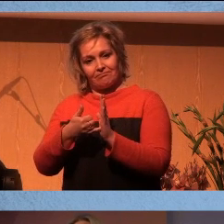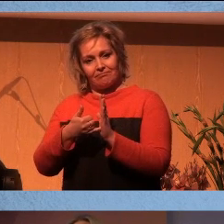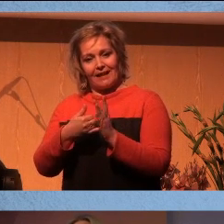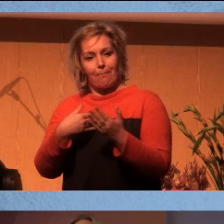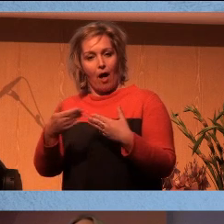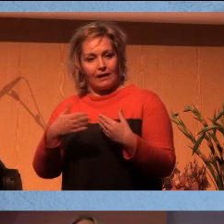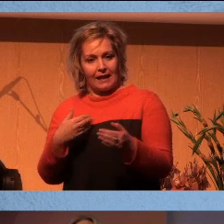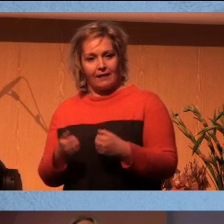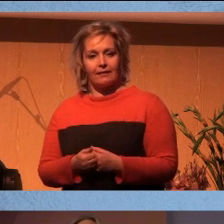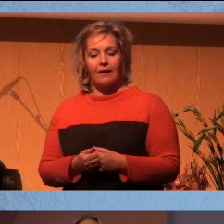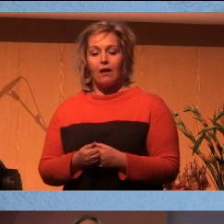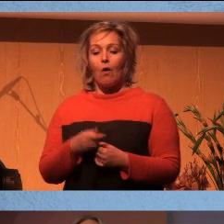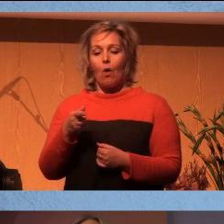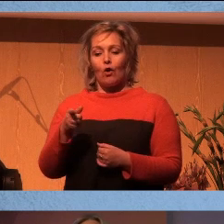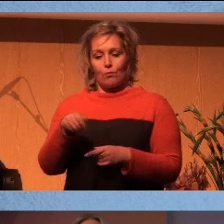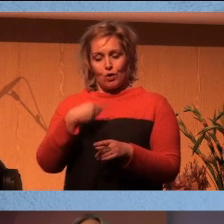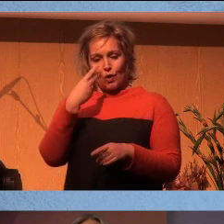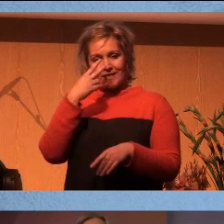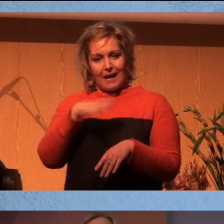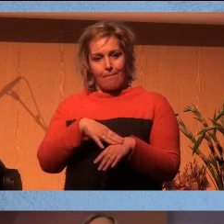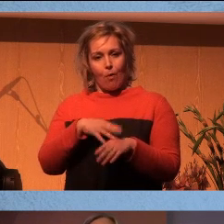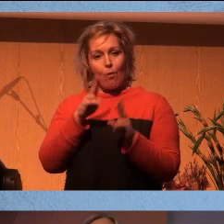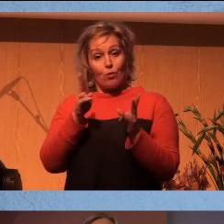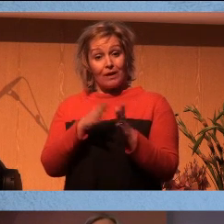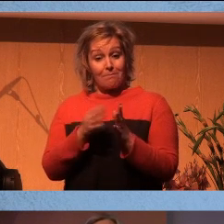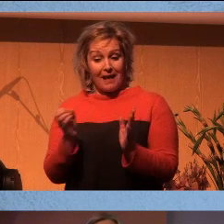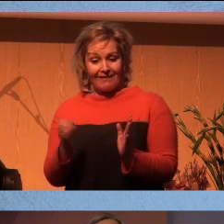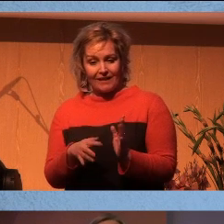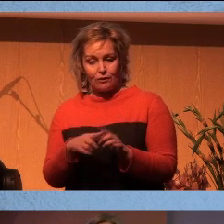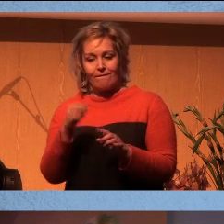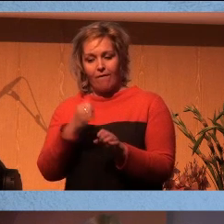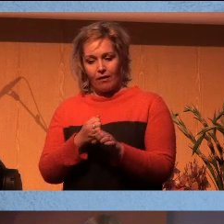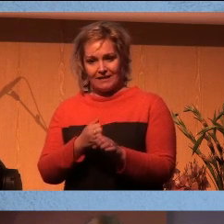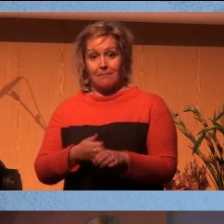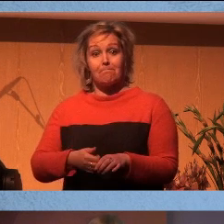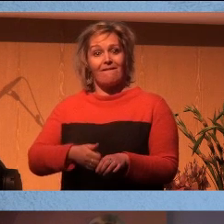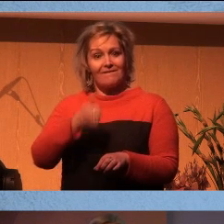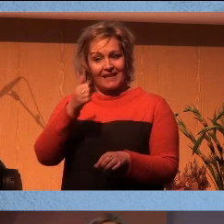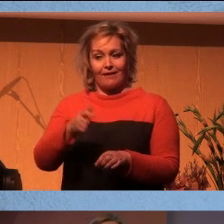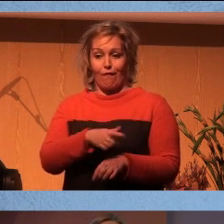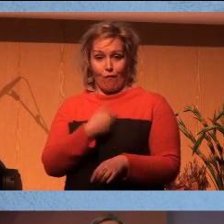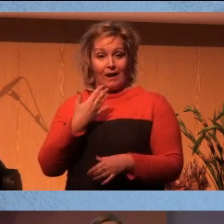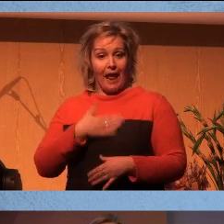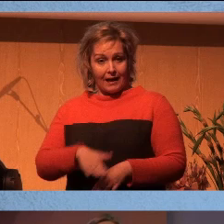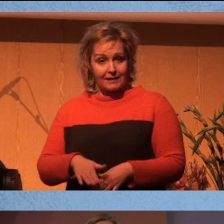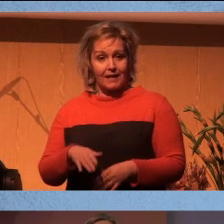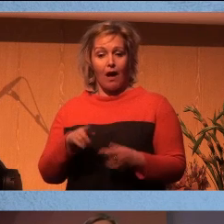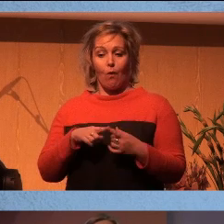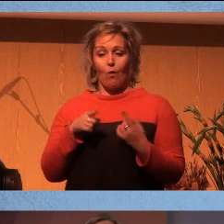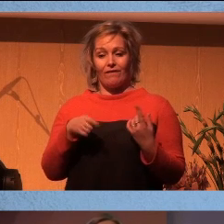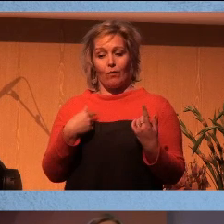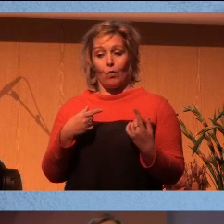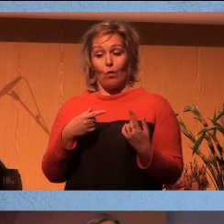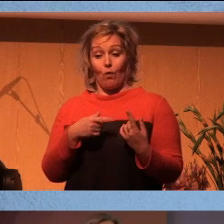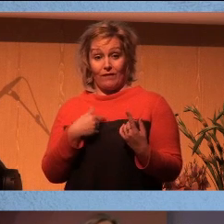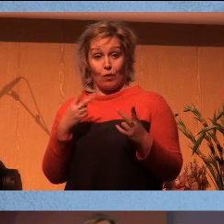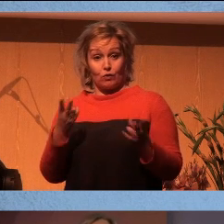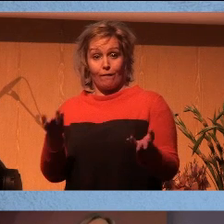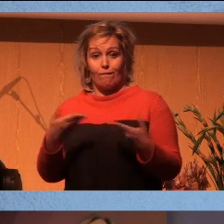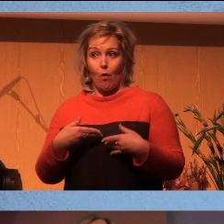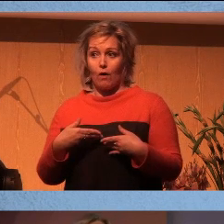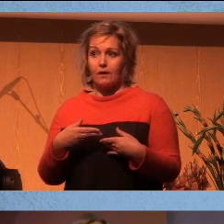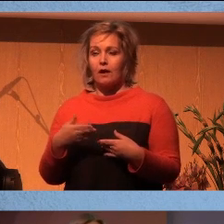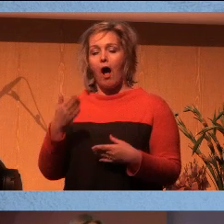behandlingen. Og vi begynner å se på brukermedvirkning som faktisk viktig for helsa vår. Vi får også